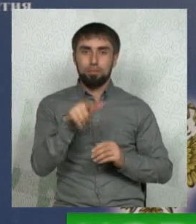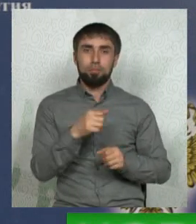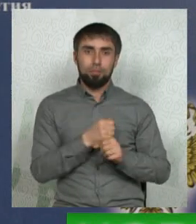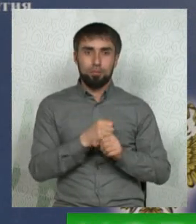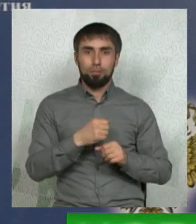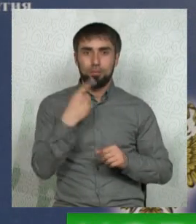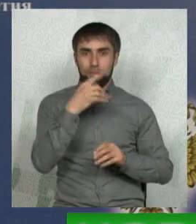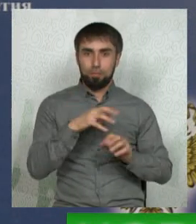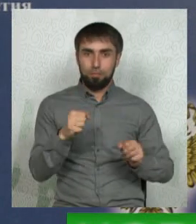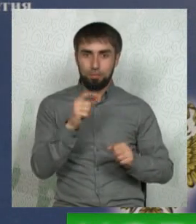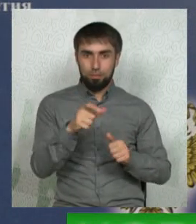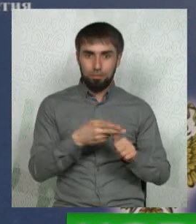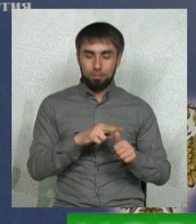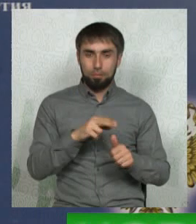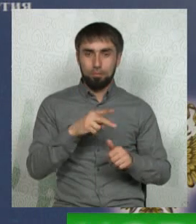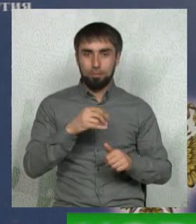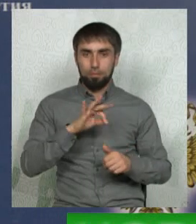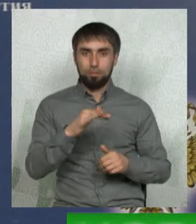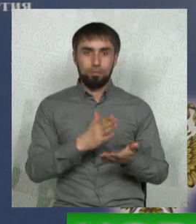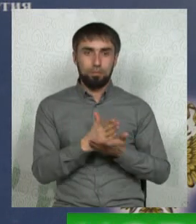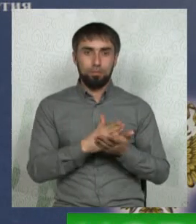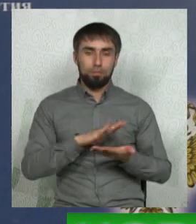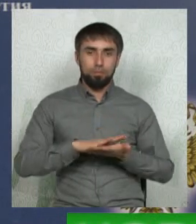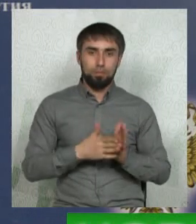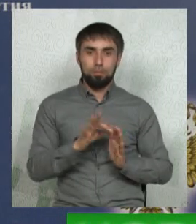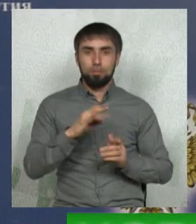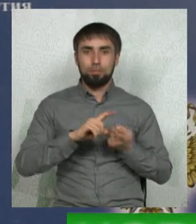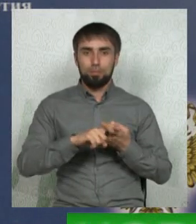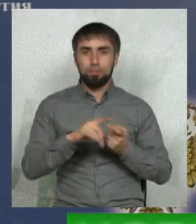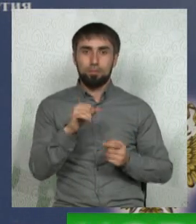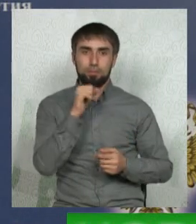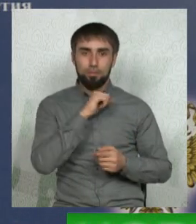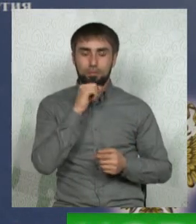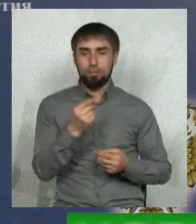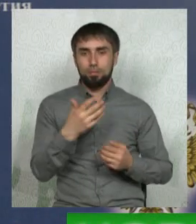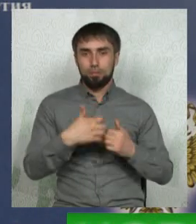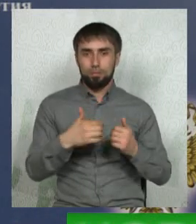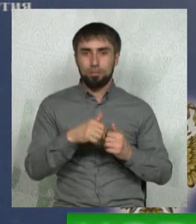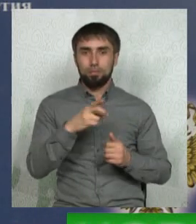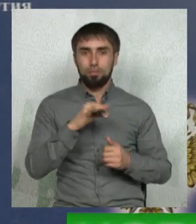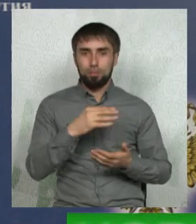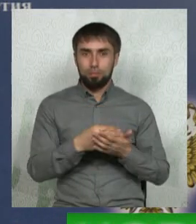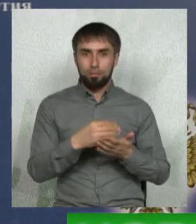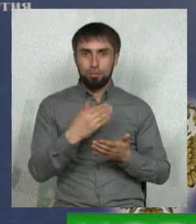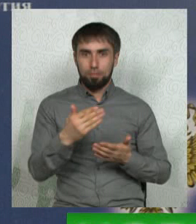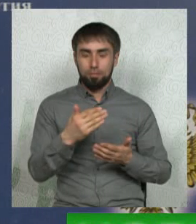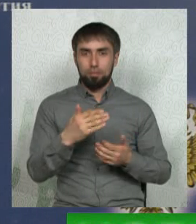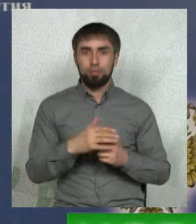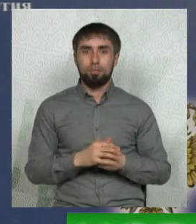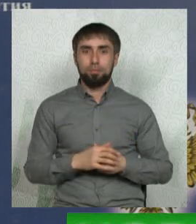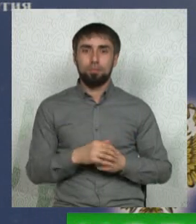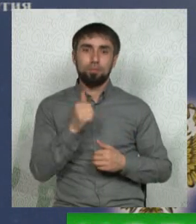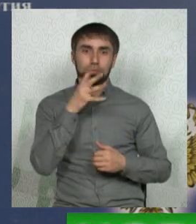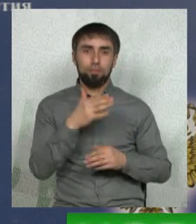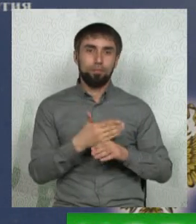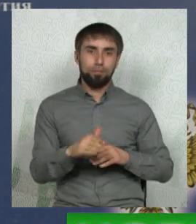должностными лицами с использованием своего служебного положения. Большей частью они связаны с хищением денежных средств, бюджетных, безусловно, бюджетных денежных средств,